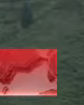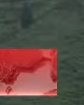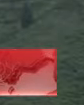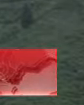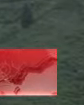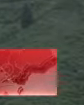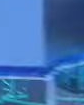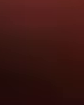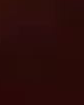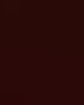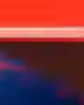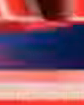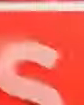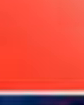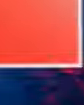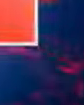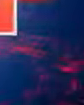ждать казахстанцам?